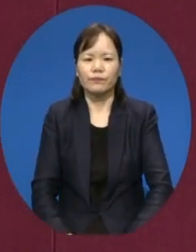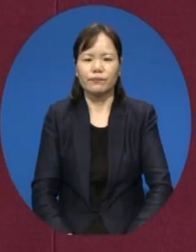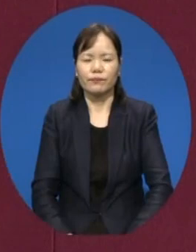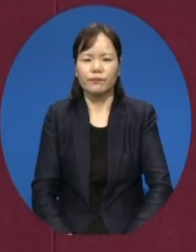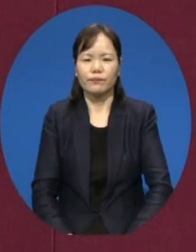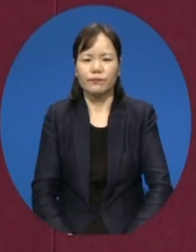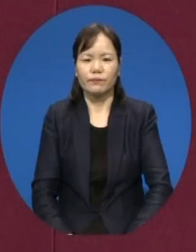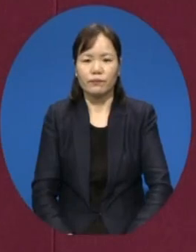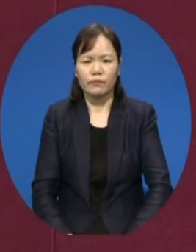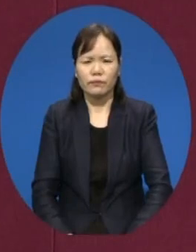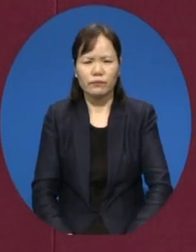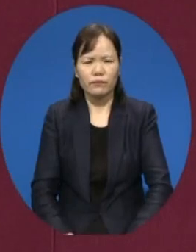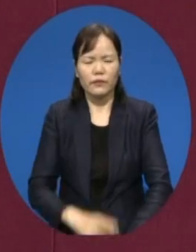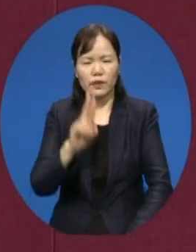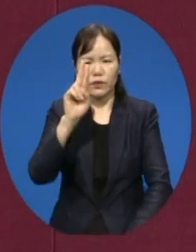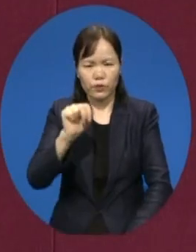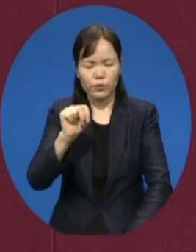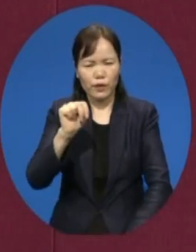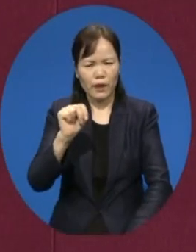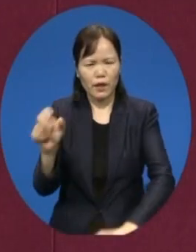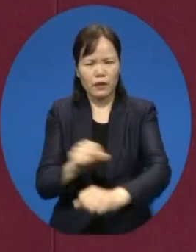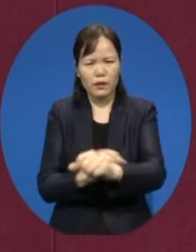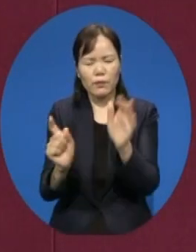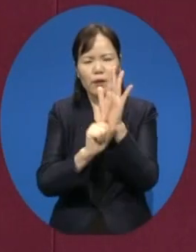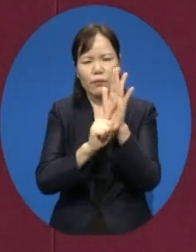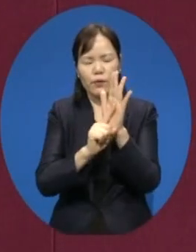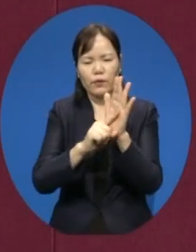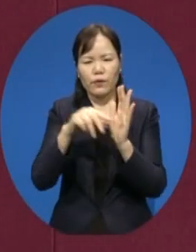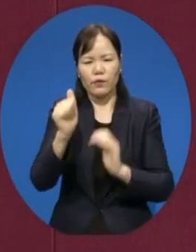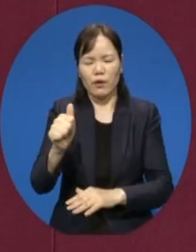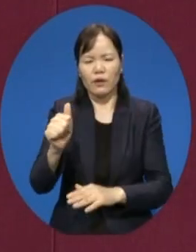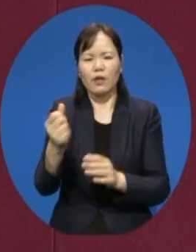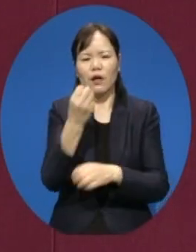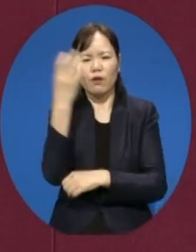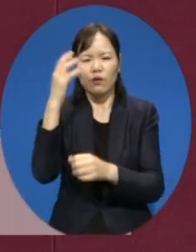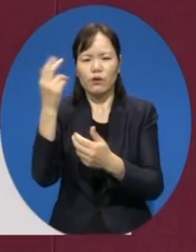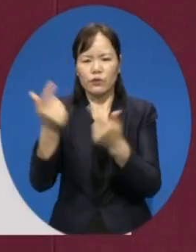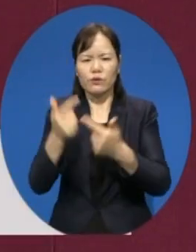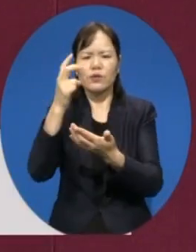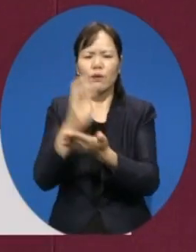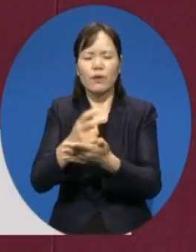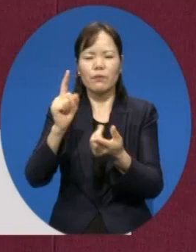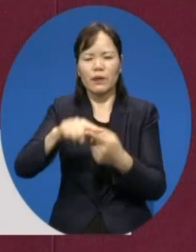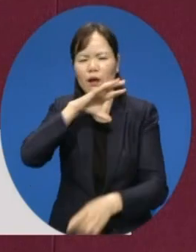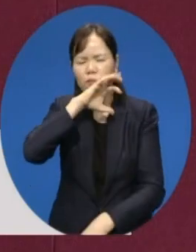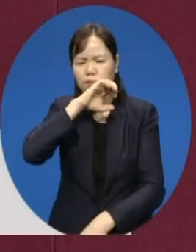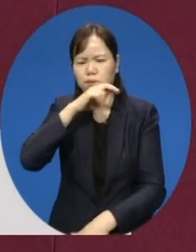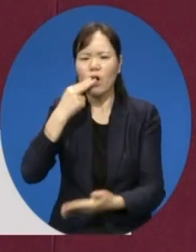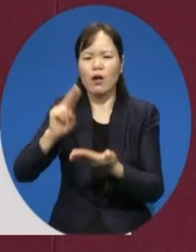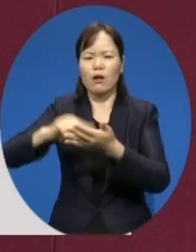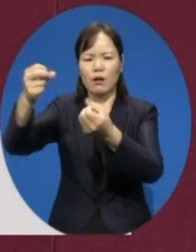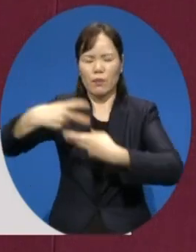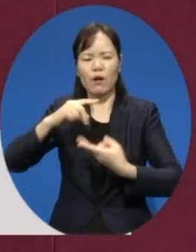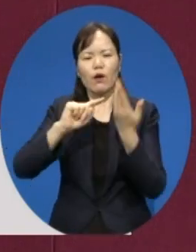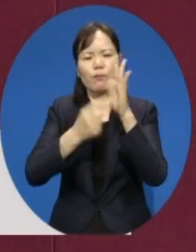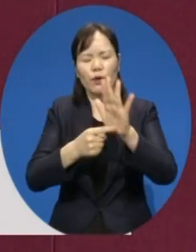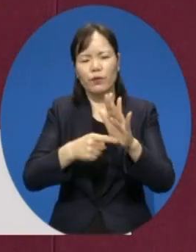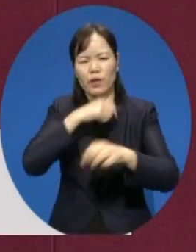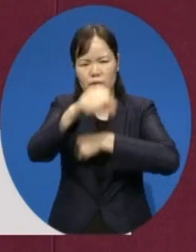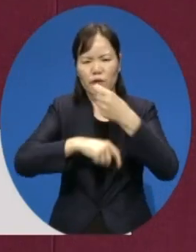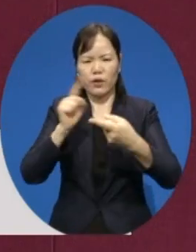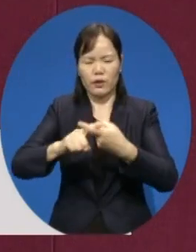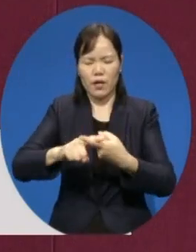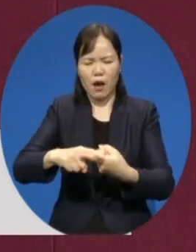아이린 칸 유엔 특별보고관 언론중재법에 대해서 항의서한 보냈습니다. 표현의 자유에 대한 중대한